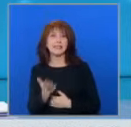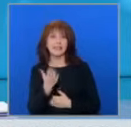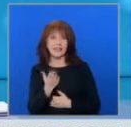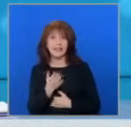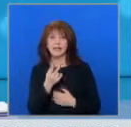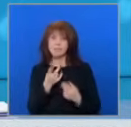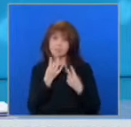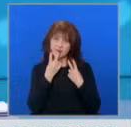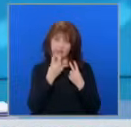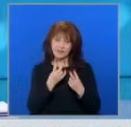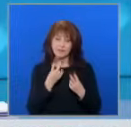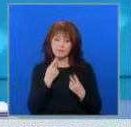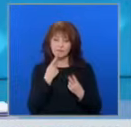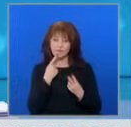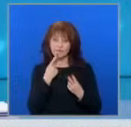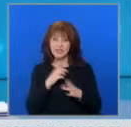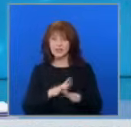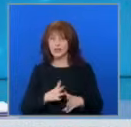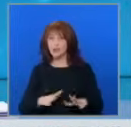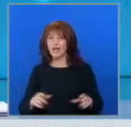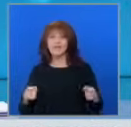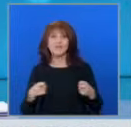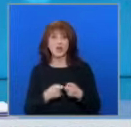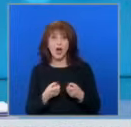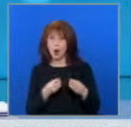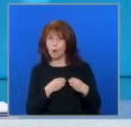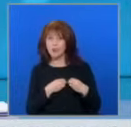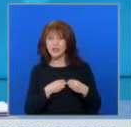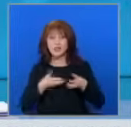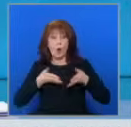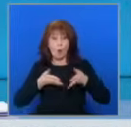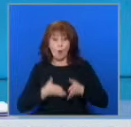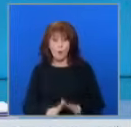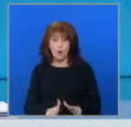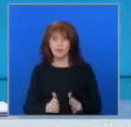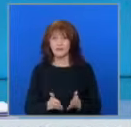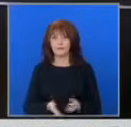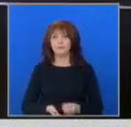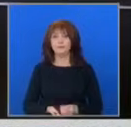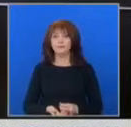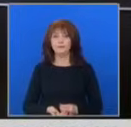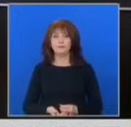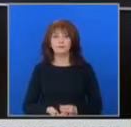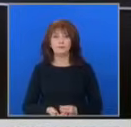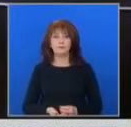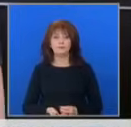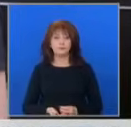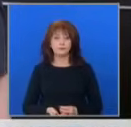за ситуацията на фронта, за живота в Украина и усещали се умората от войната, вижте.